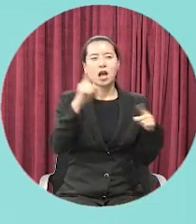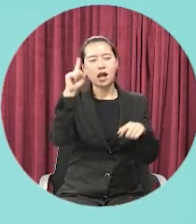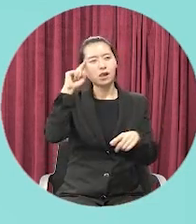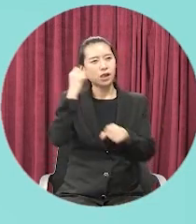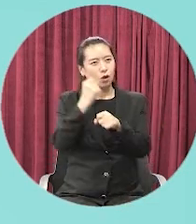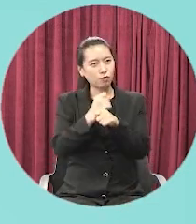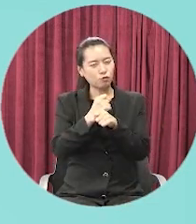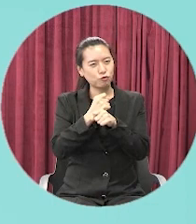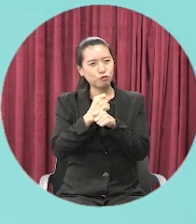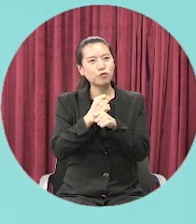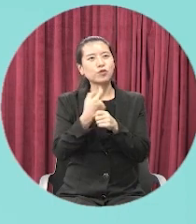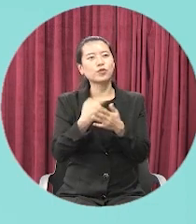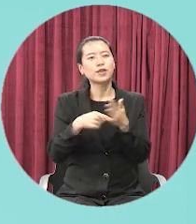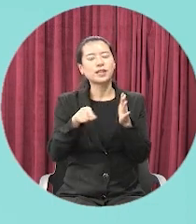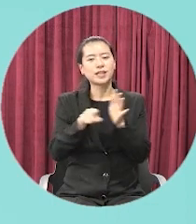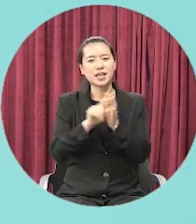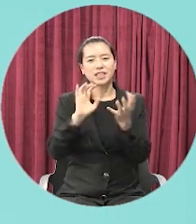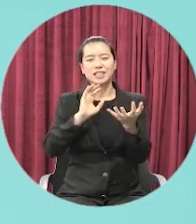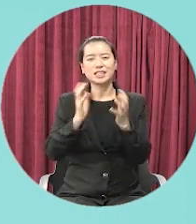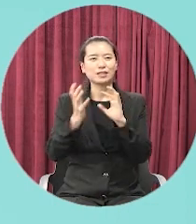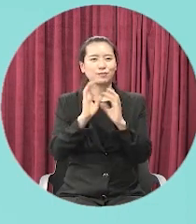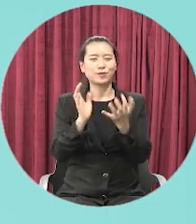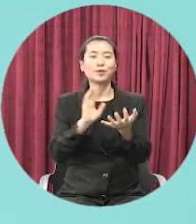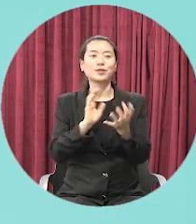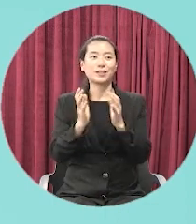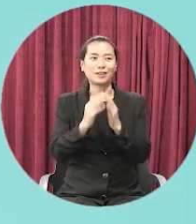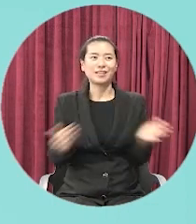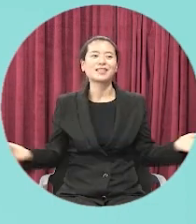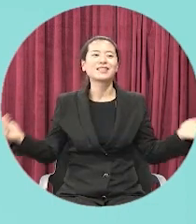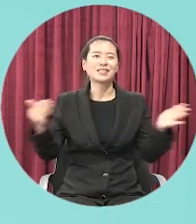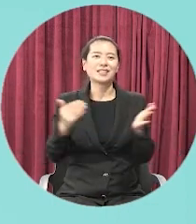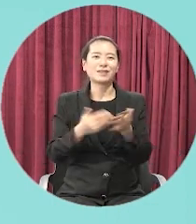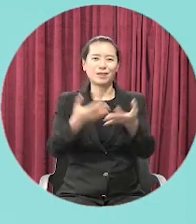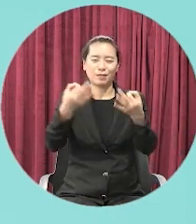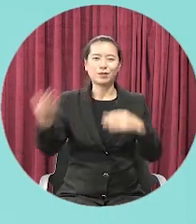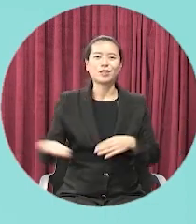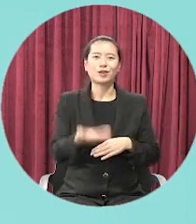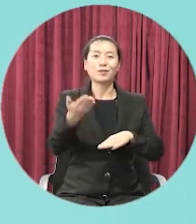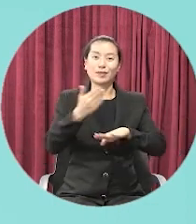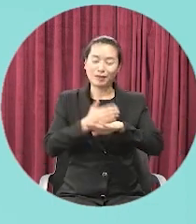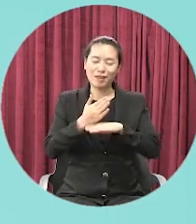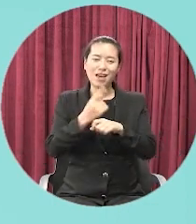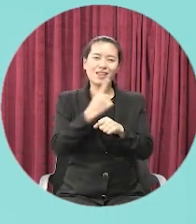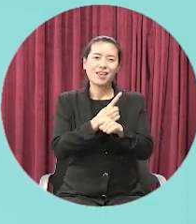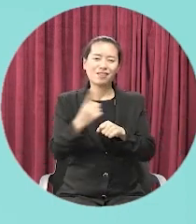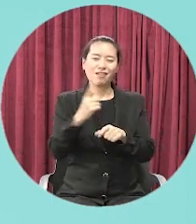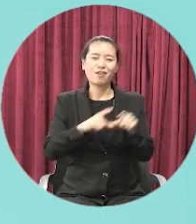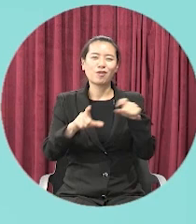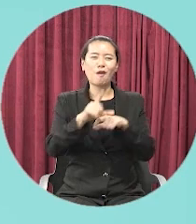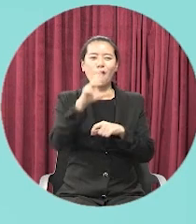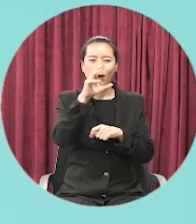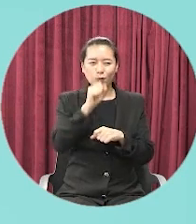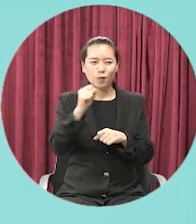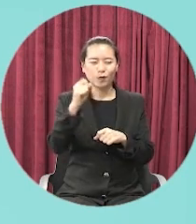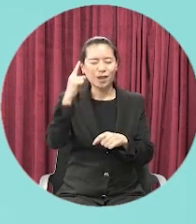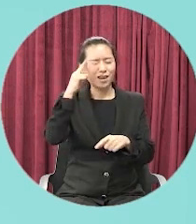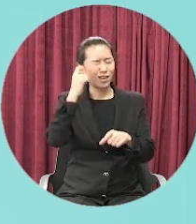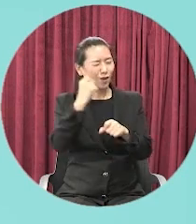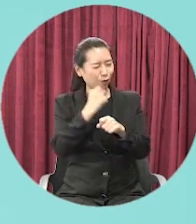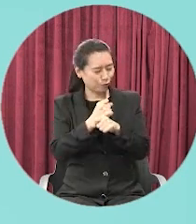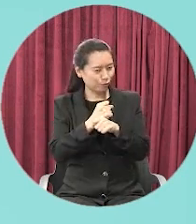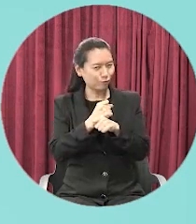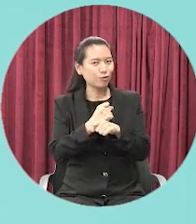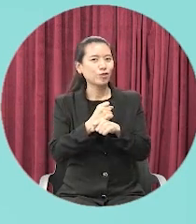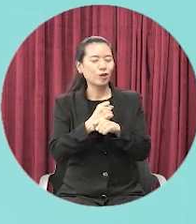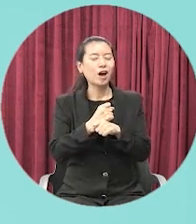행사 를 모두 마치겠습니다 함께 해주신 여러분 감사합니다 내년에도 더 좋은 제할 연구개발 지원 사업 연구